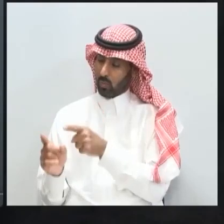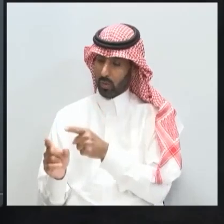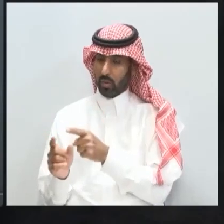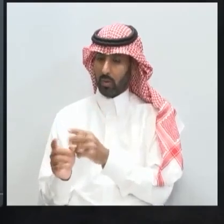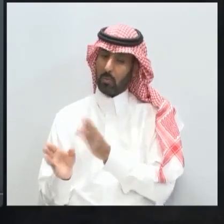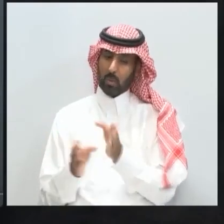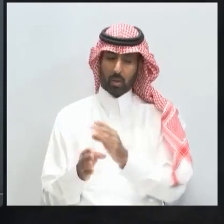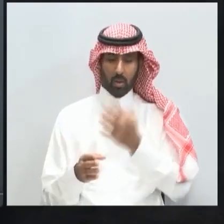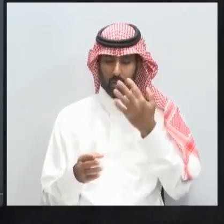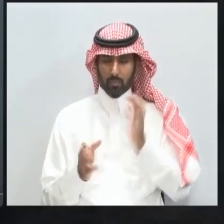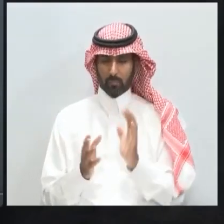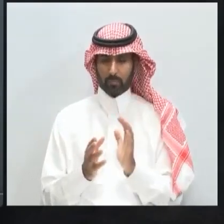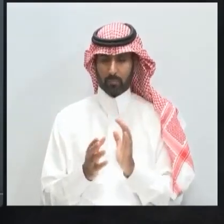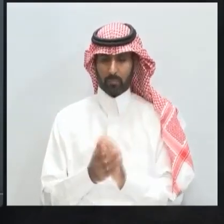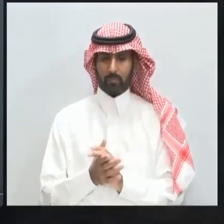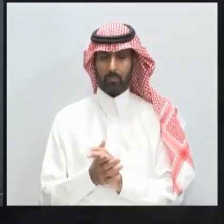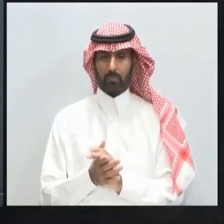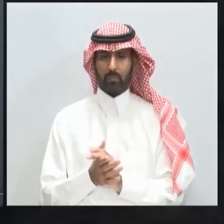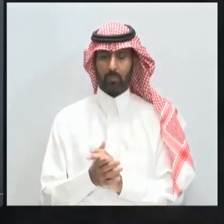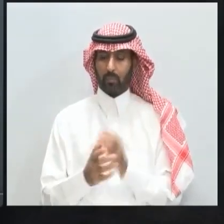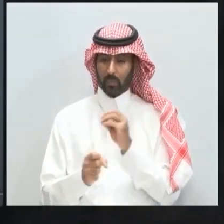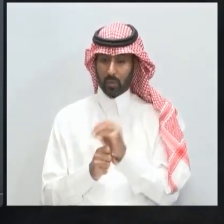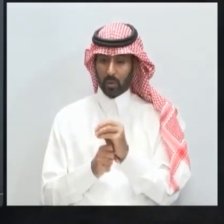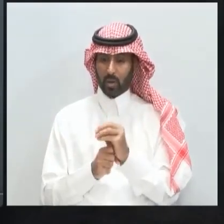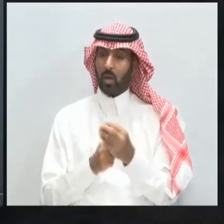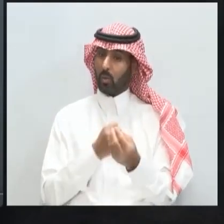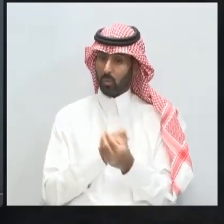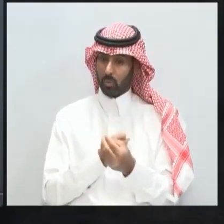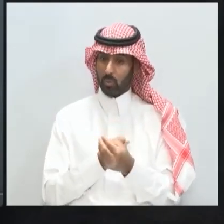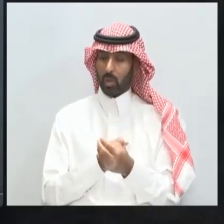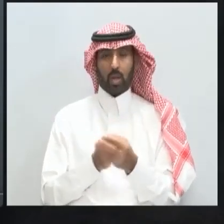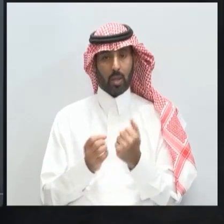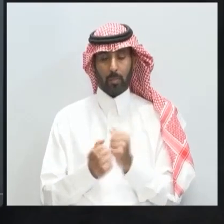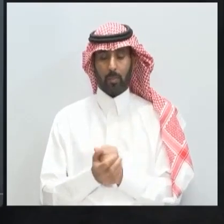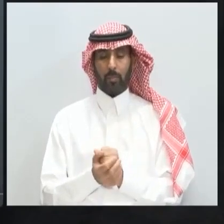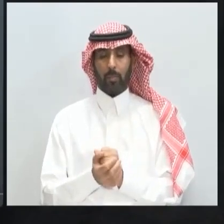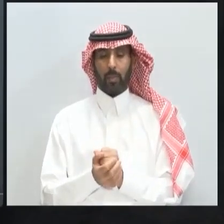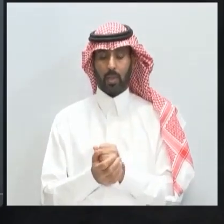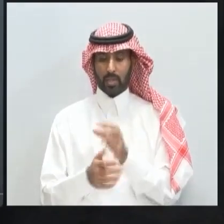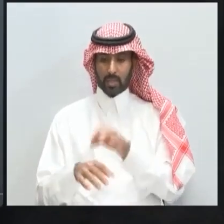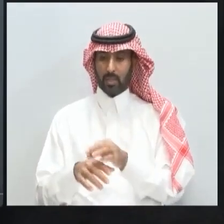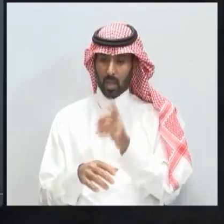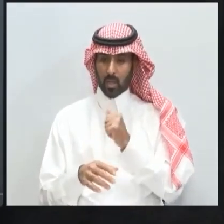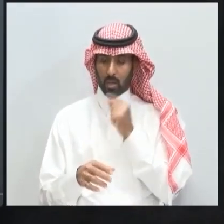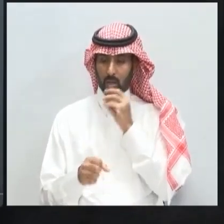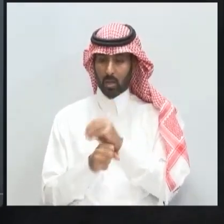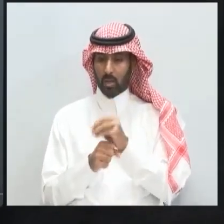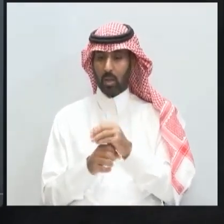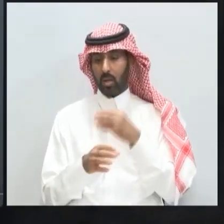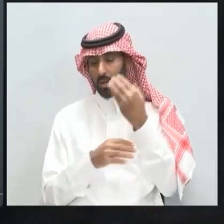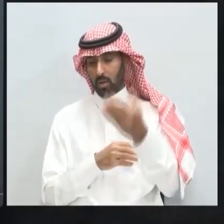كفايه تعلما وتعليما تعلما يتعلمه الانسان وتعليما يعلمه الى